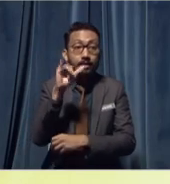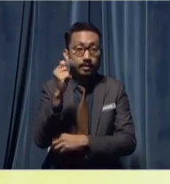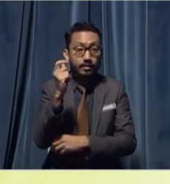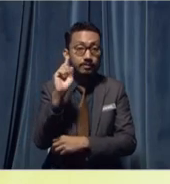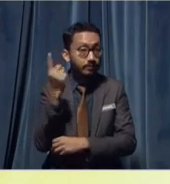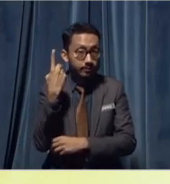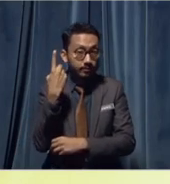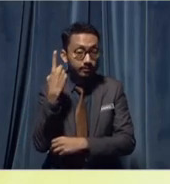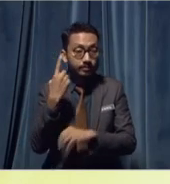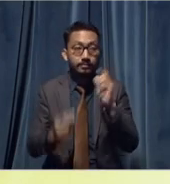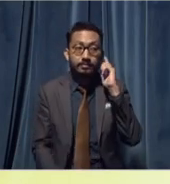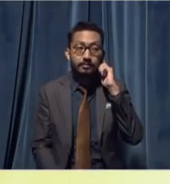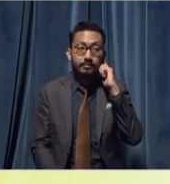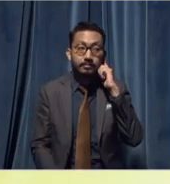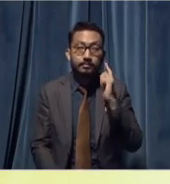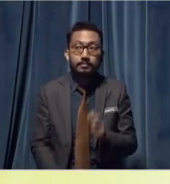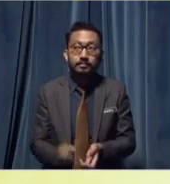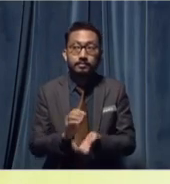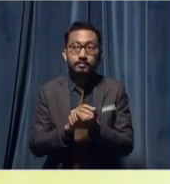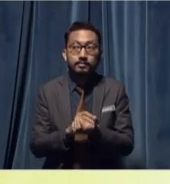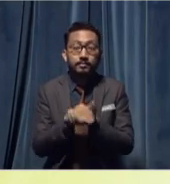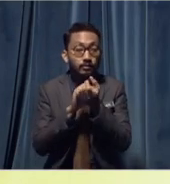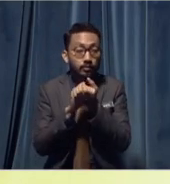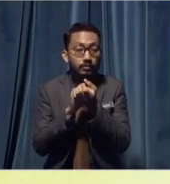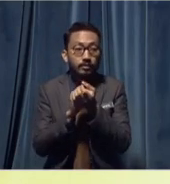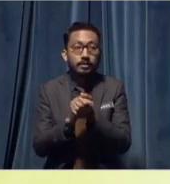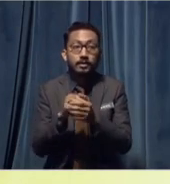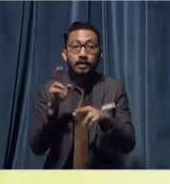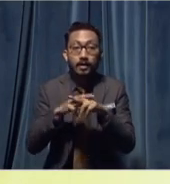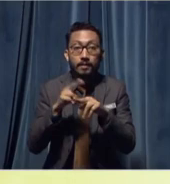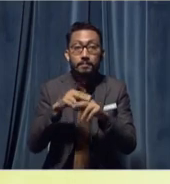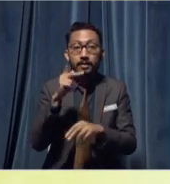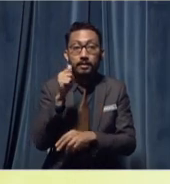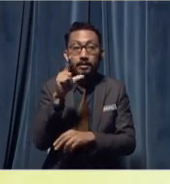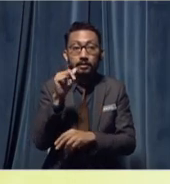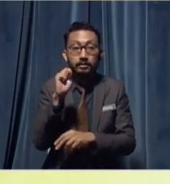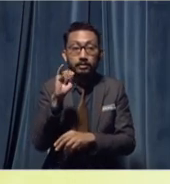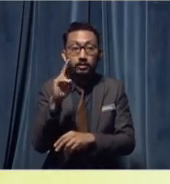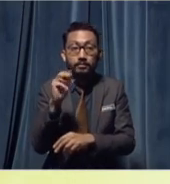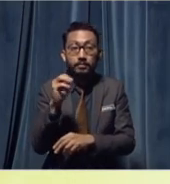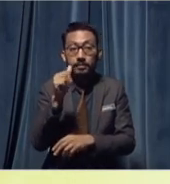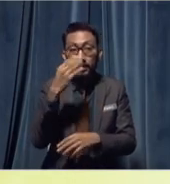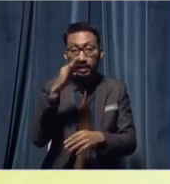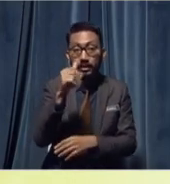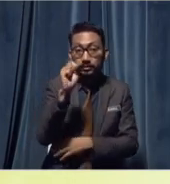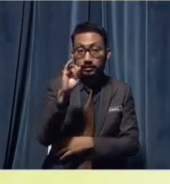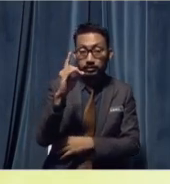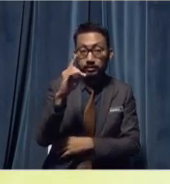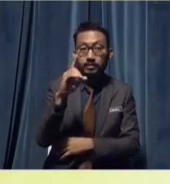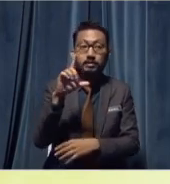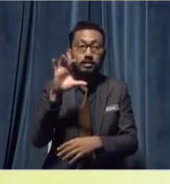dalam air liat sahaja. B. Sabun merupakan garam kalsium bagi asid